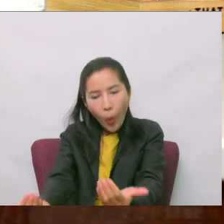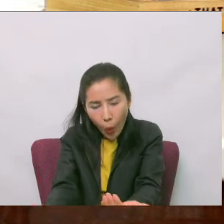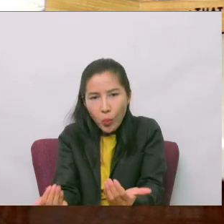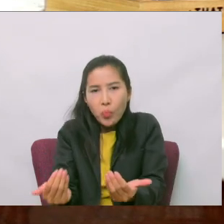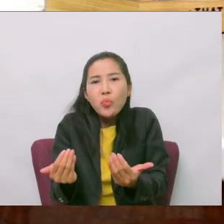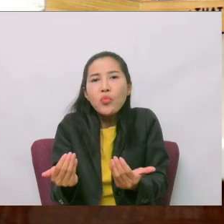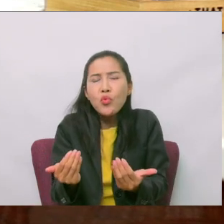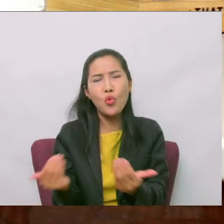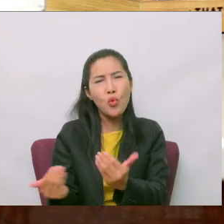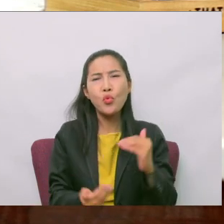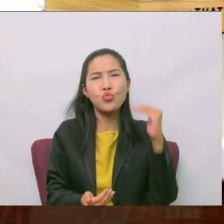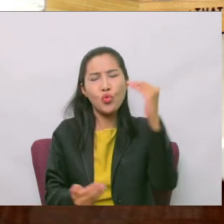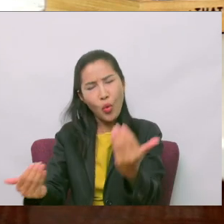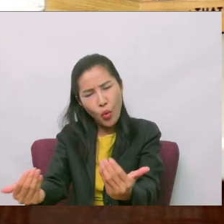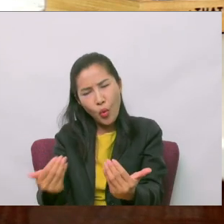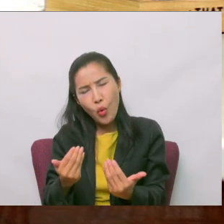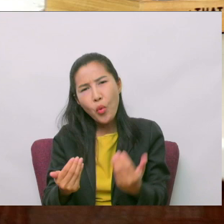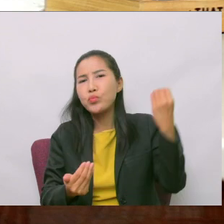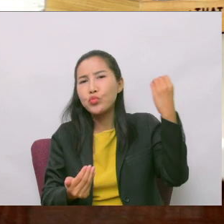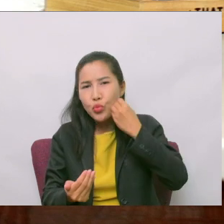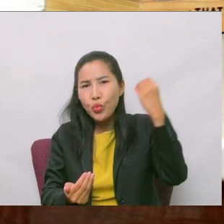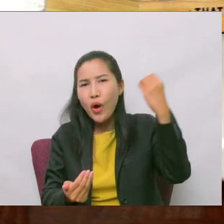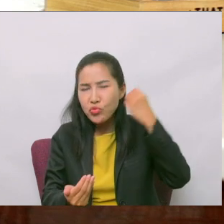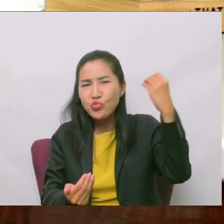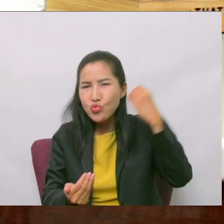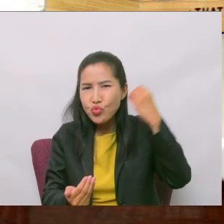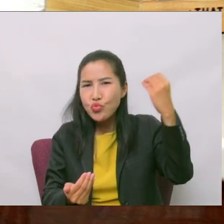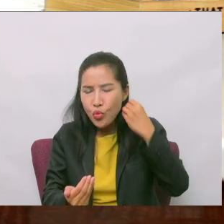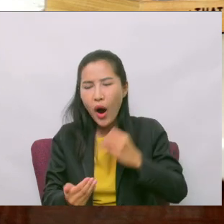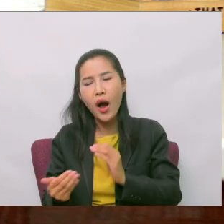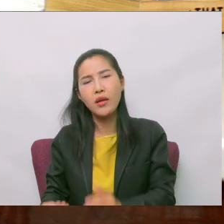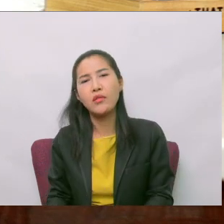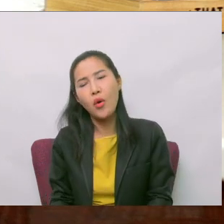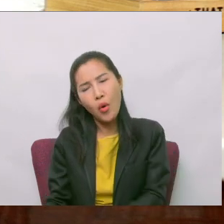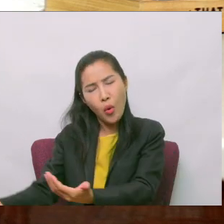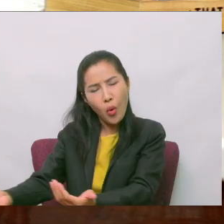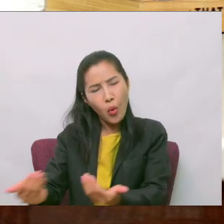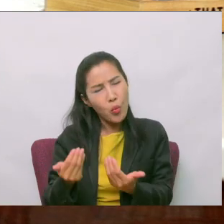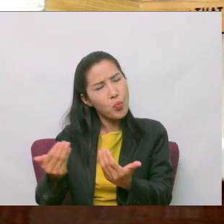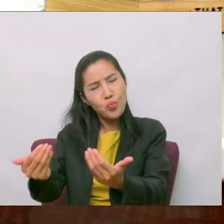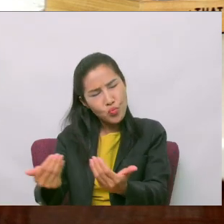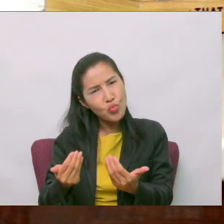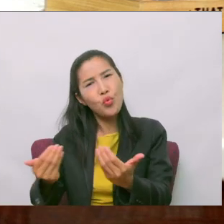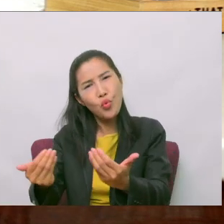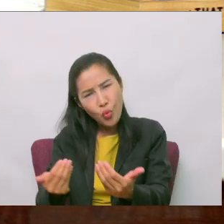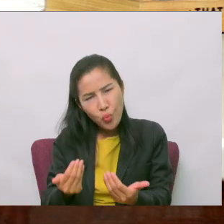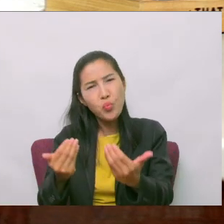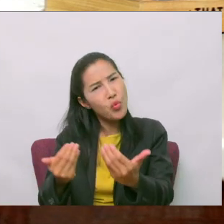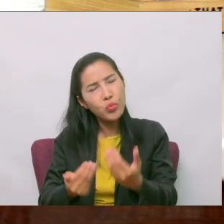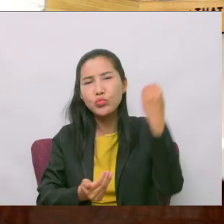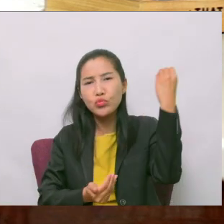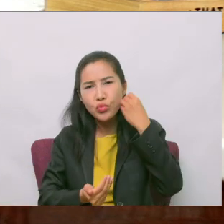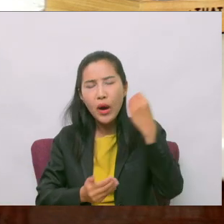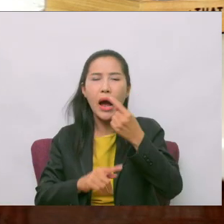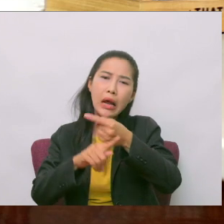ะทุกวันขึ้นลงบันไดนะคะแล้วก็อาบน้ำวันหนึ่งหลายรอบเพราะฉะนั้นในเรื่องของอาการปวดเมื่อยก็จะมีเป็นเรื่องธรรม